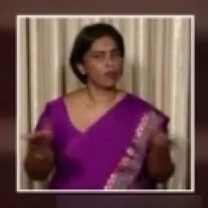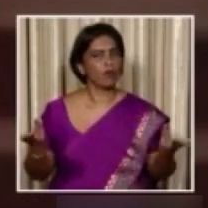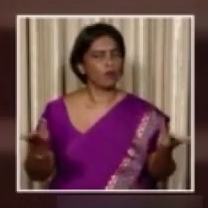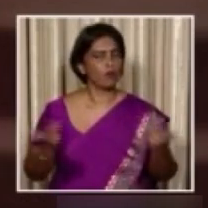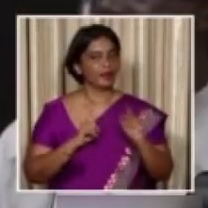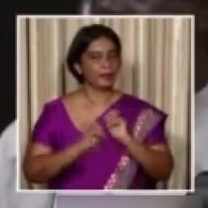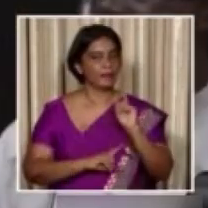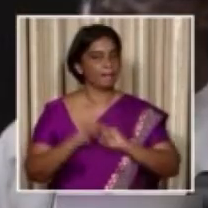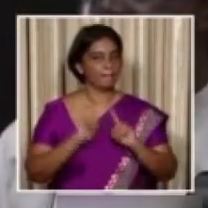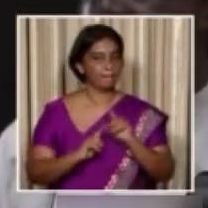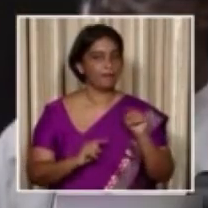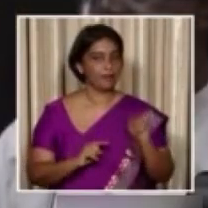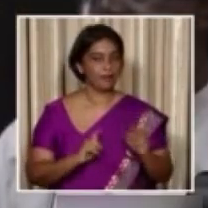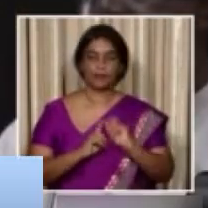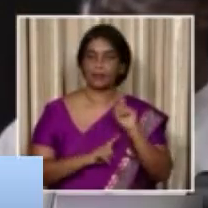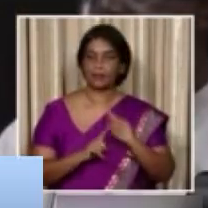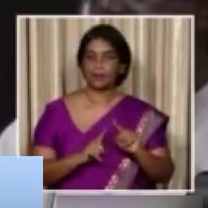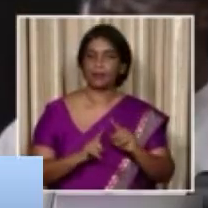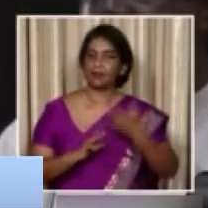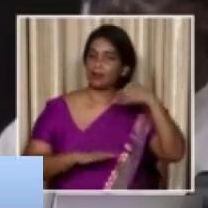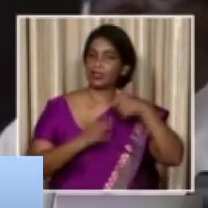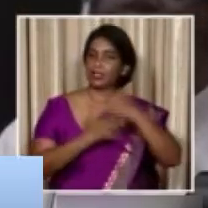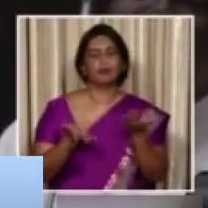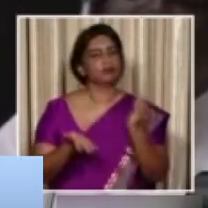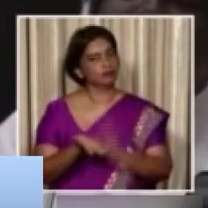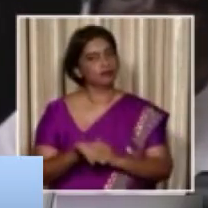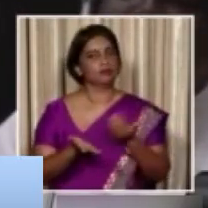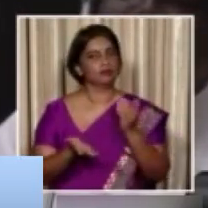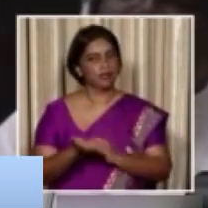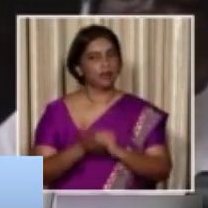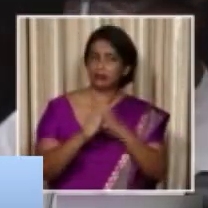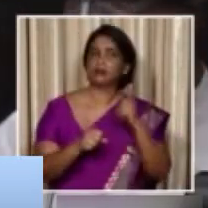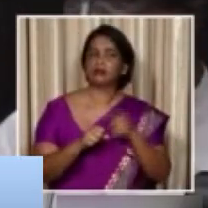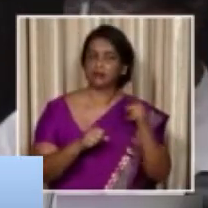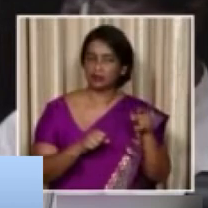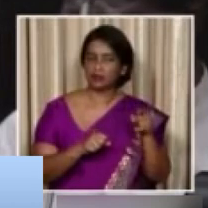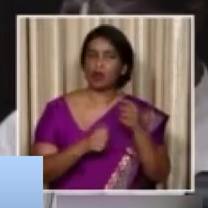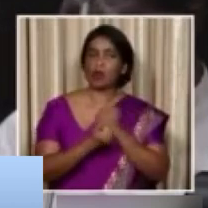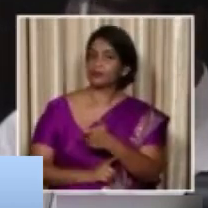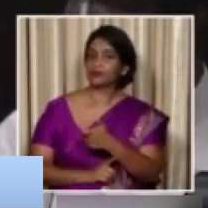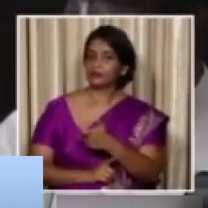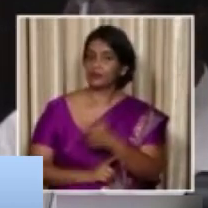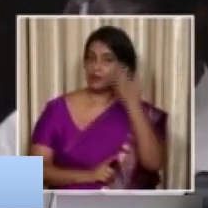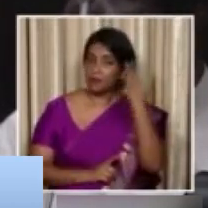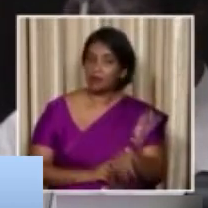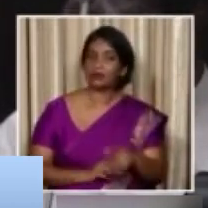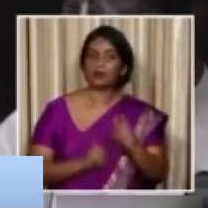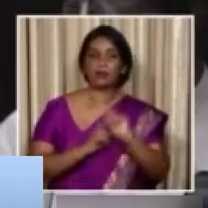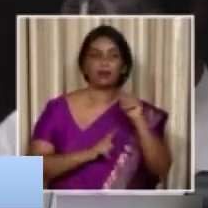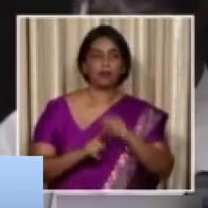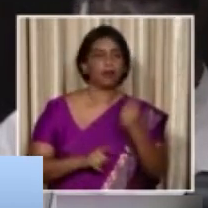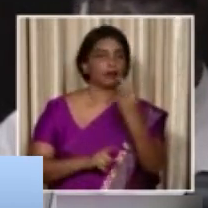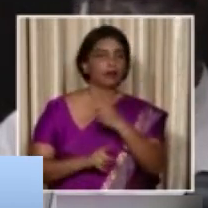ජීවත් වෙන්න බෑ. මේ පාර්ලිමේන්තුවේ පරණ හැන්සාට් ටික අරගෙන බැලුවා නම් පාතාල නායකයෝ පොලිසියෙන් මැරුම් කෑවොත් මේ පාර්ලිමේන්තුවේ කී